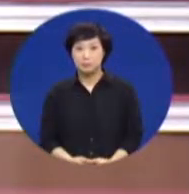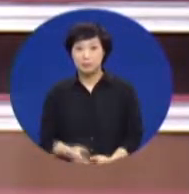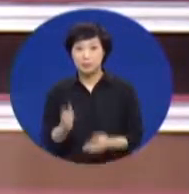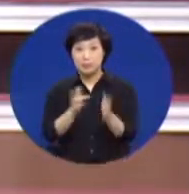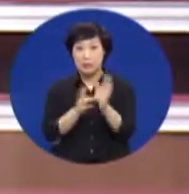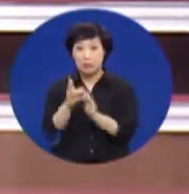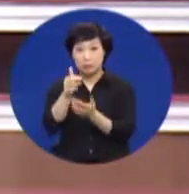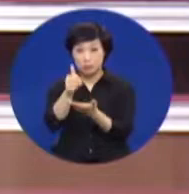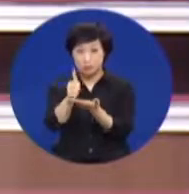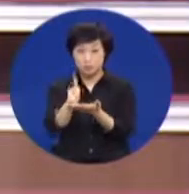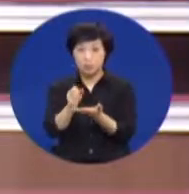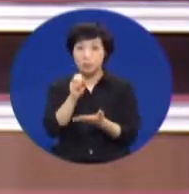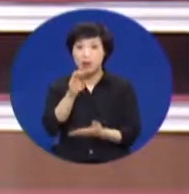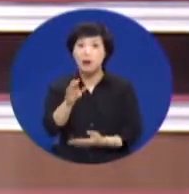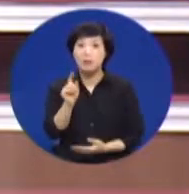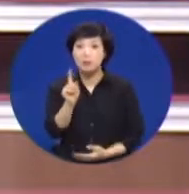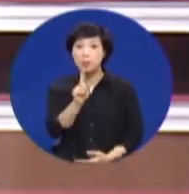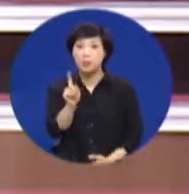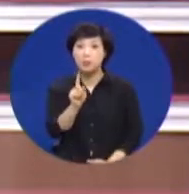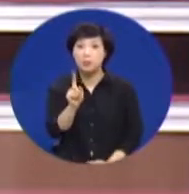예수님 말씀하시기를